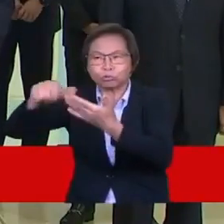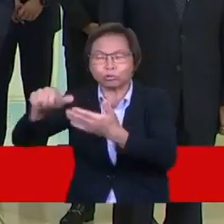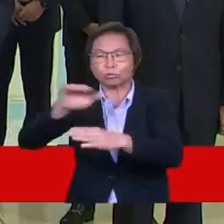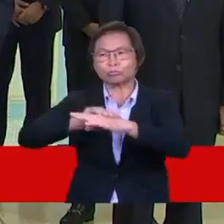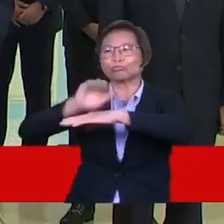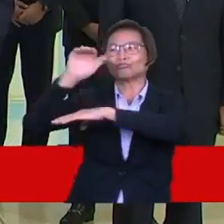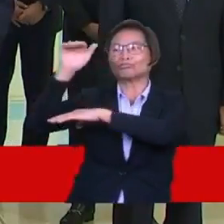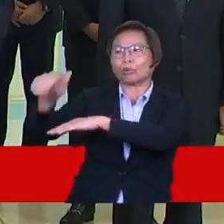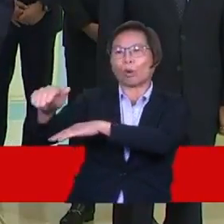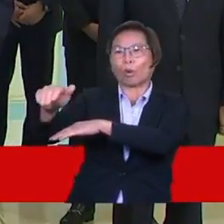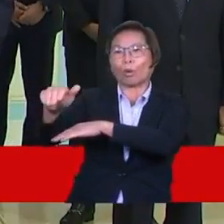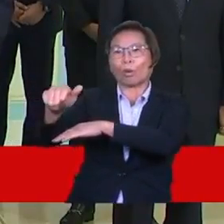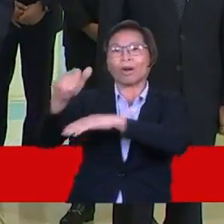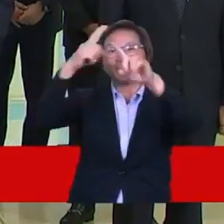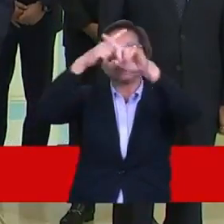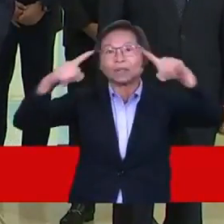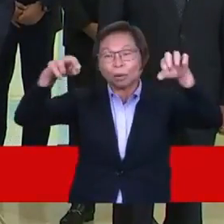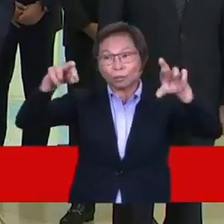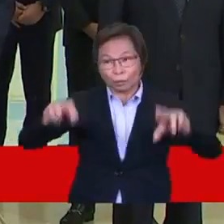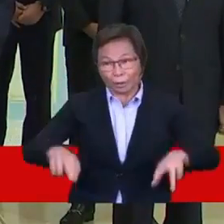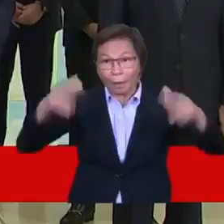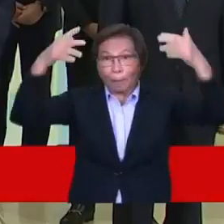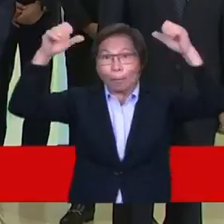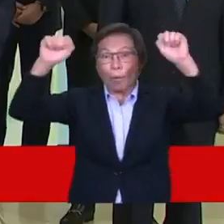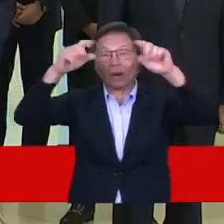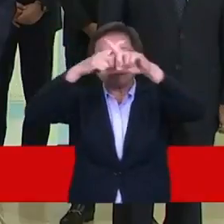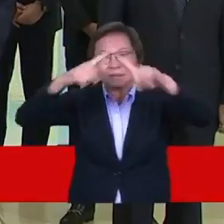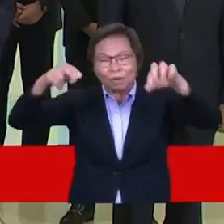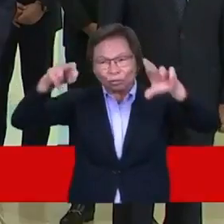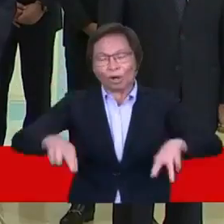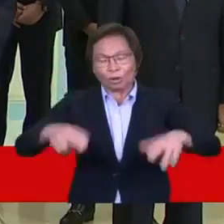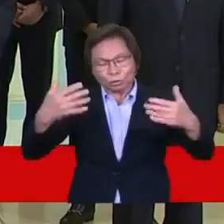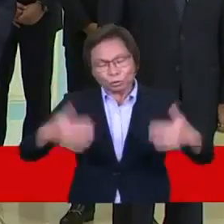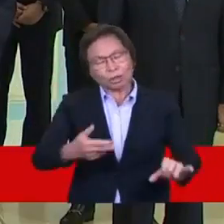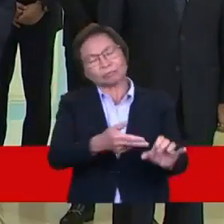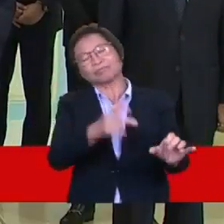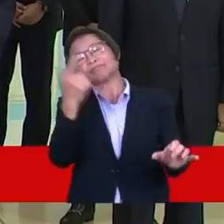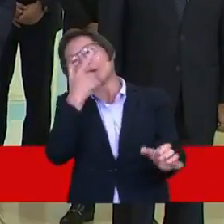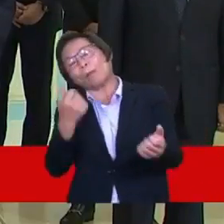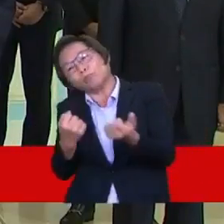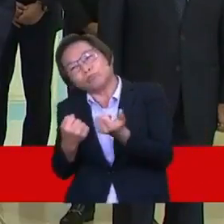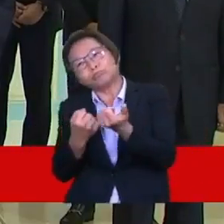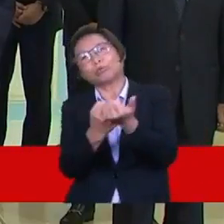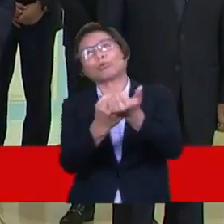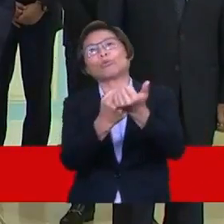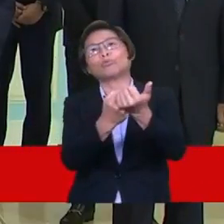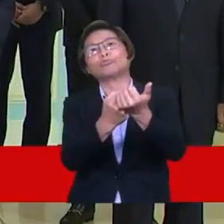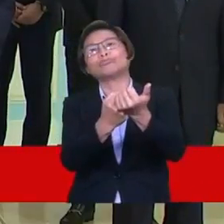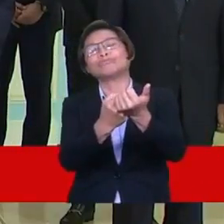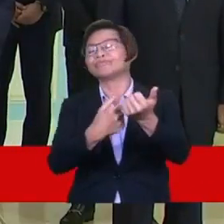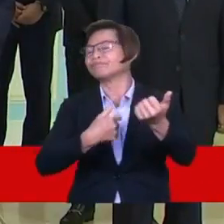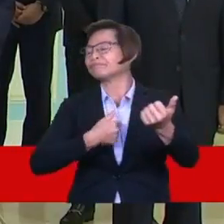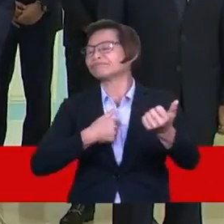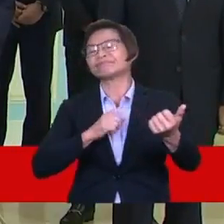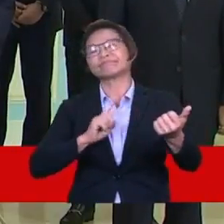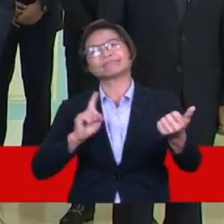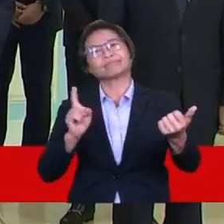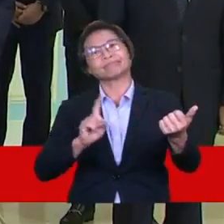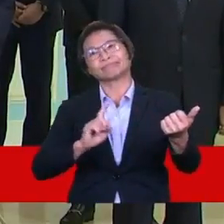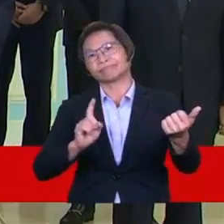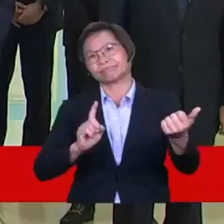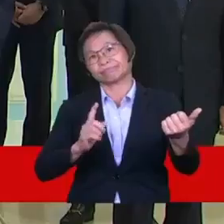yang dipertua dewan rakyat bahwa mereka telah menarik sokongan kepada saya